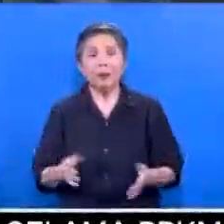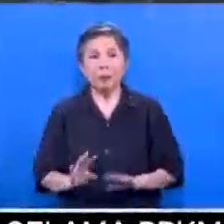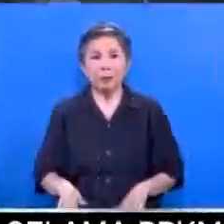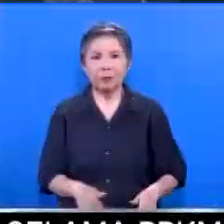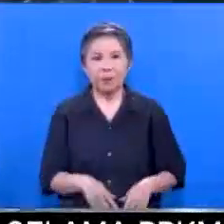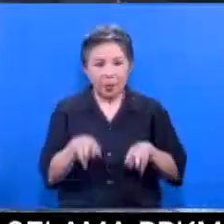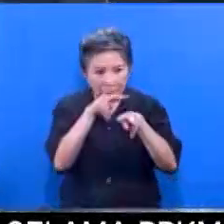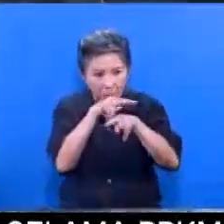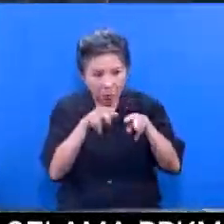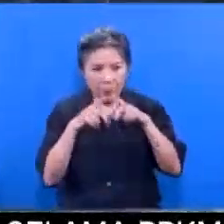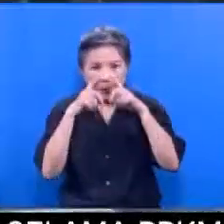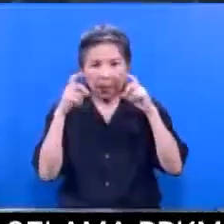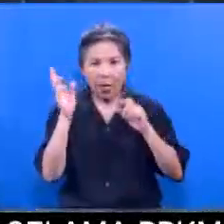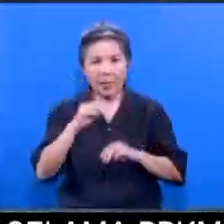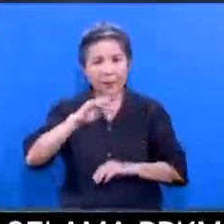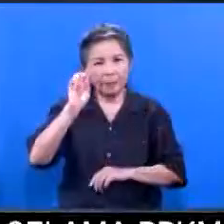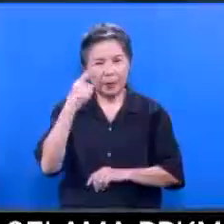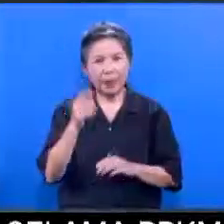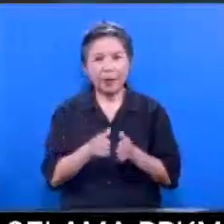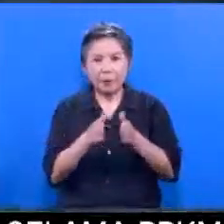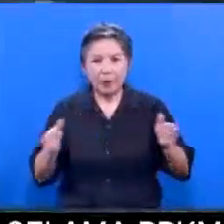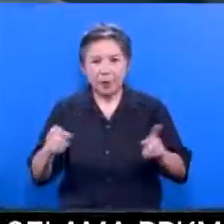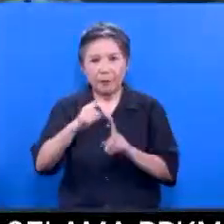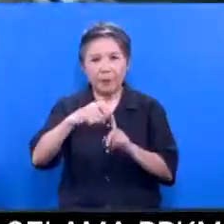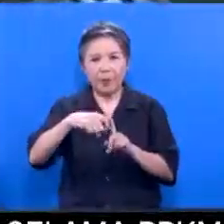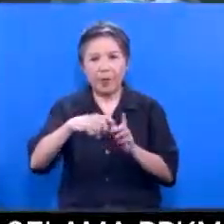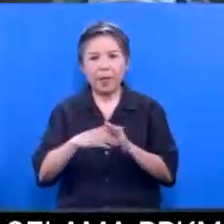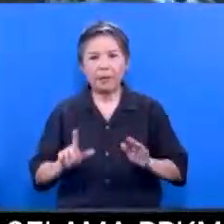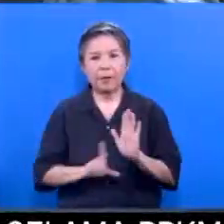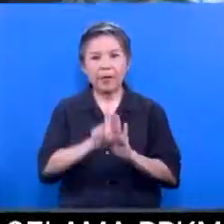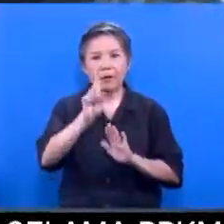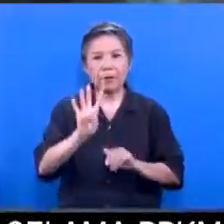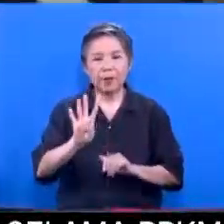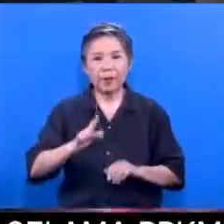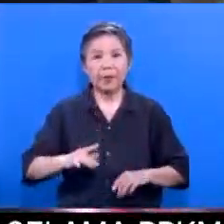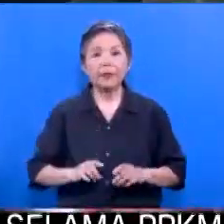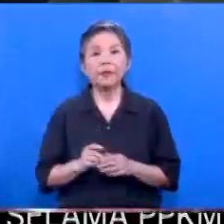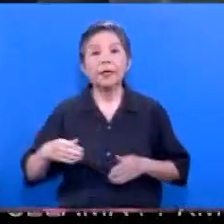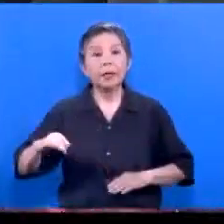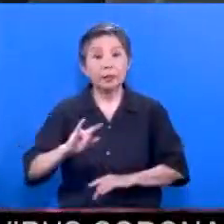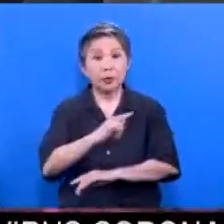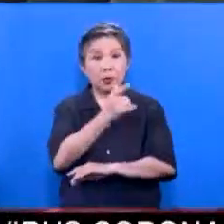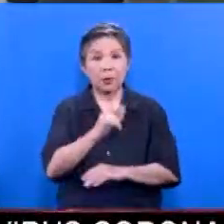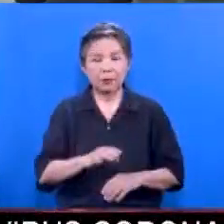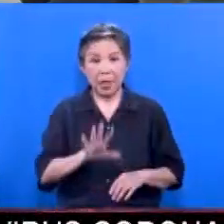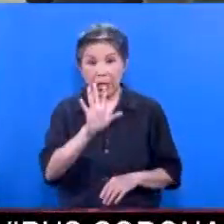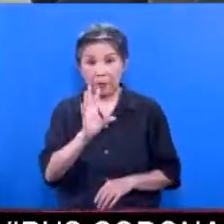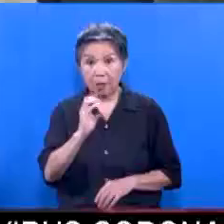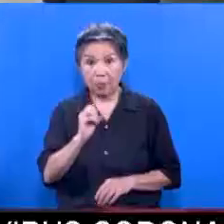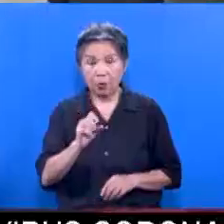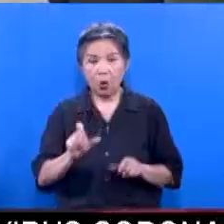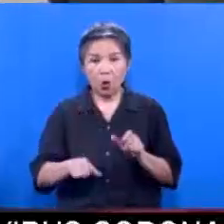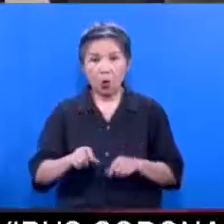Dalam razia tertip masker pada hari pertama perpanjangan PPKM level 4 di Jalan Benyamin Sueb, petugas menindak 50 pelanggar